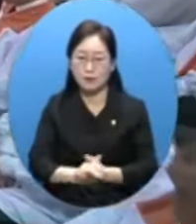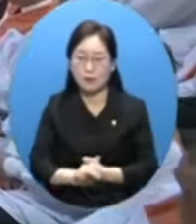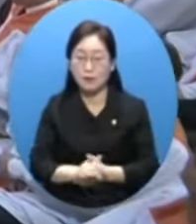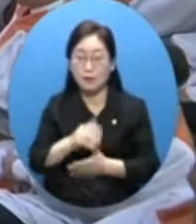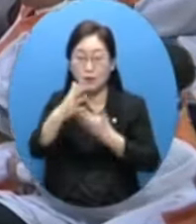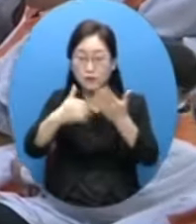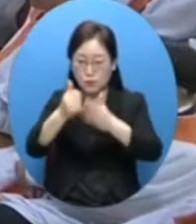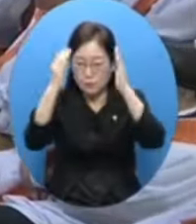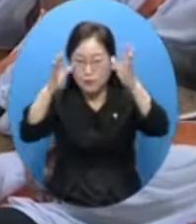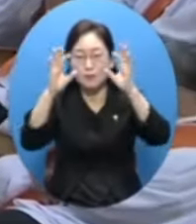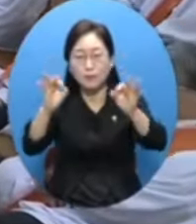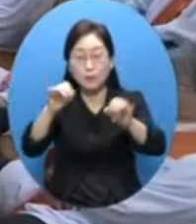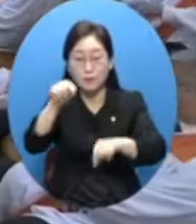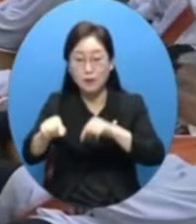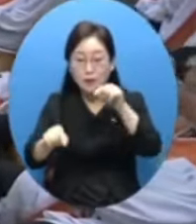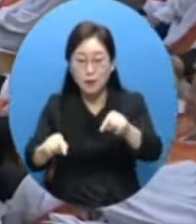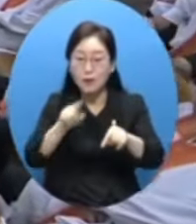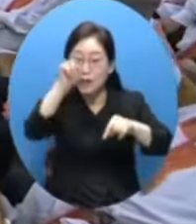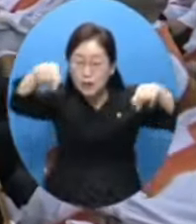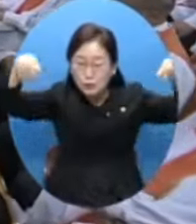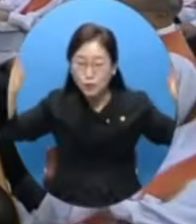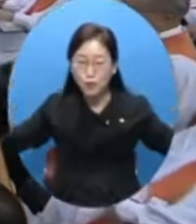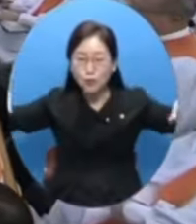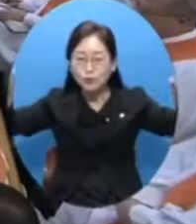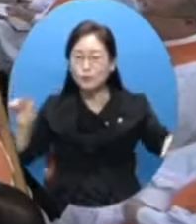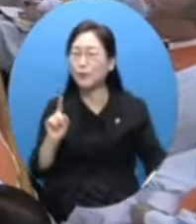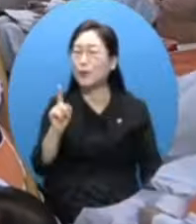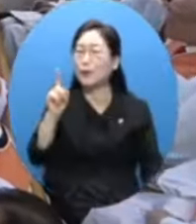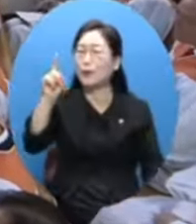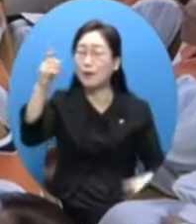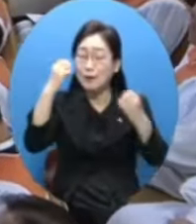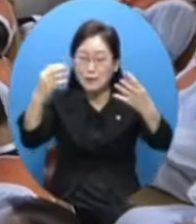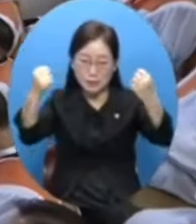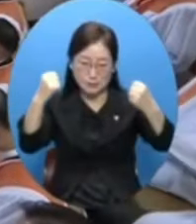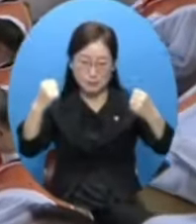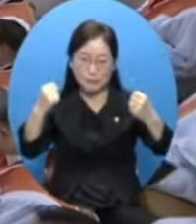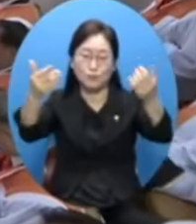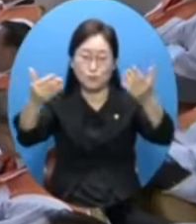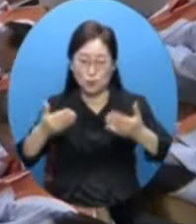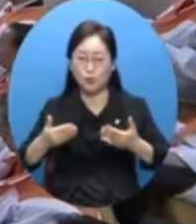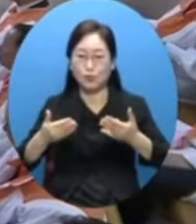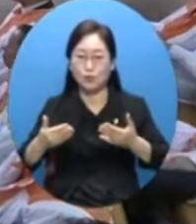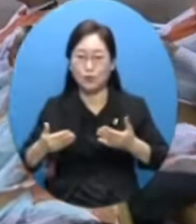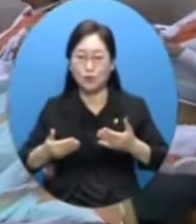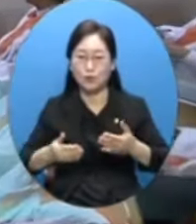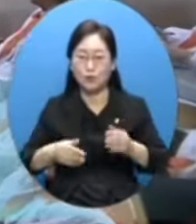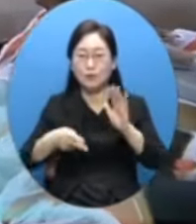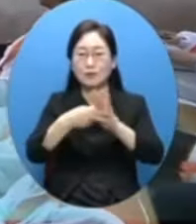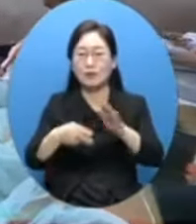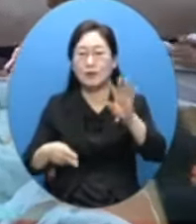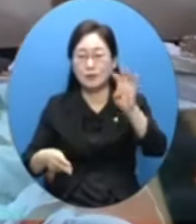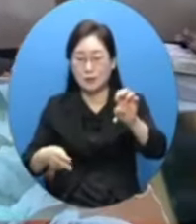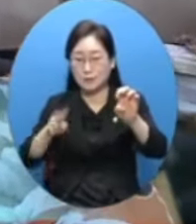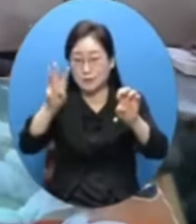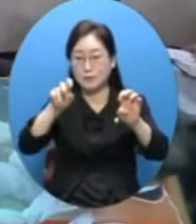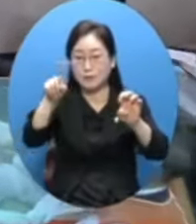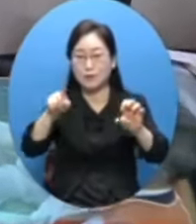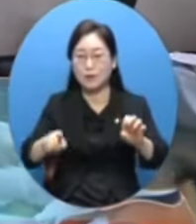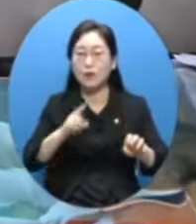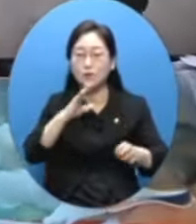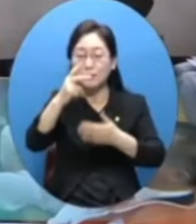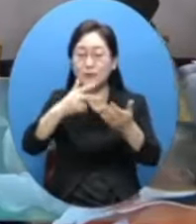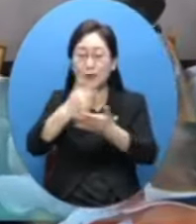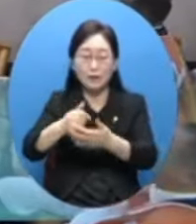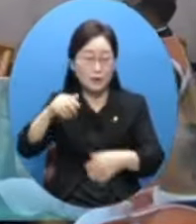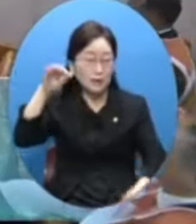주님을 바라보고 나가는 자에게 독수리의 날개치며 올라가 같은 샘을 우리에게 부어주실 것입니다. 이사야 40장 31절입니다 오직